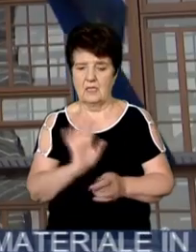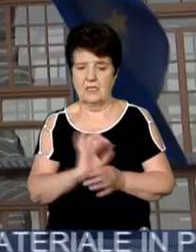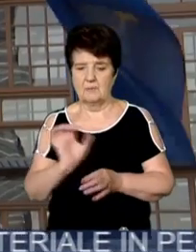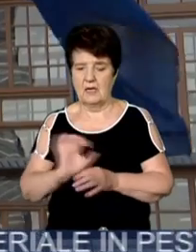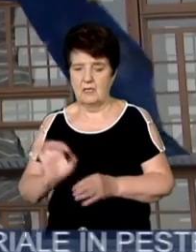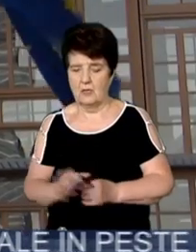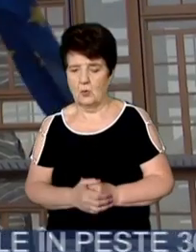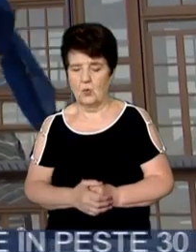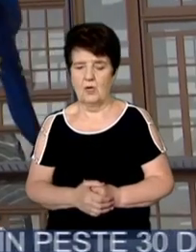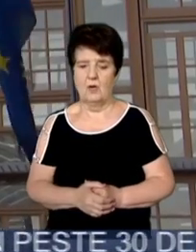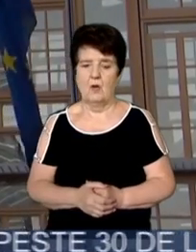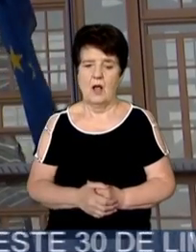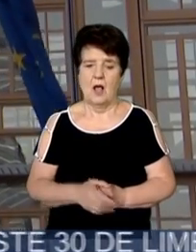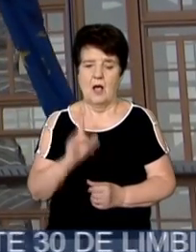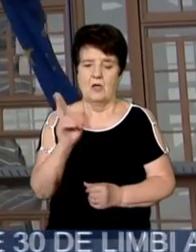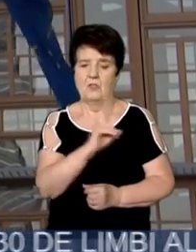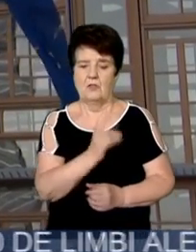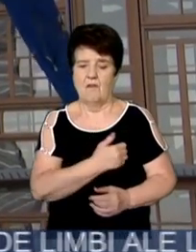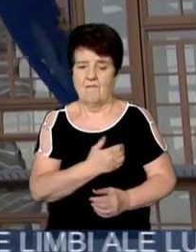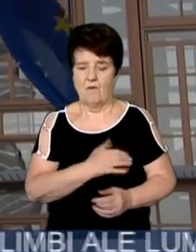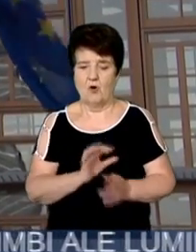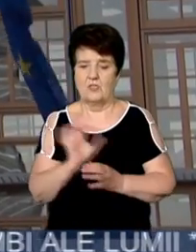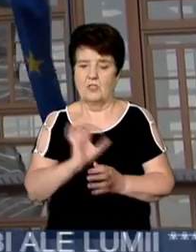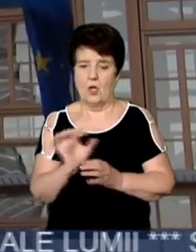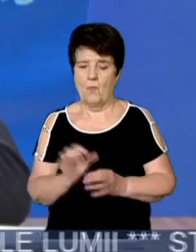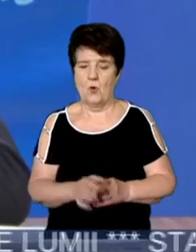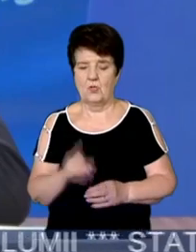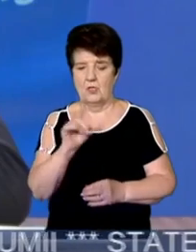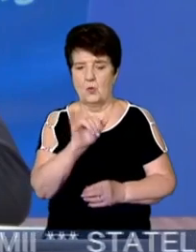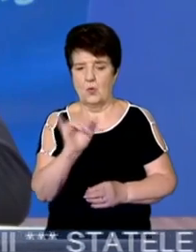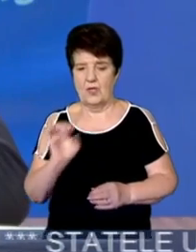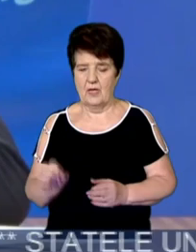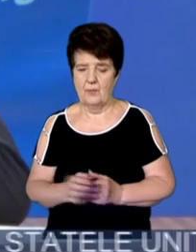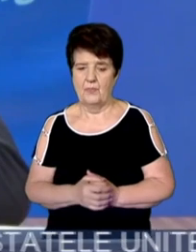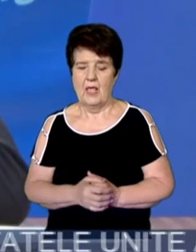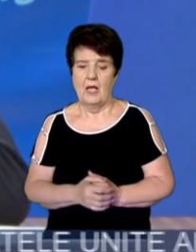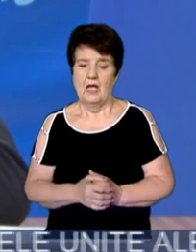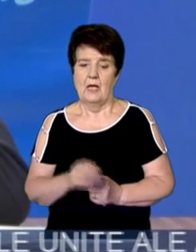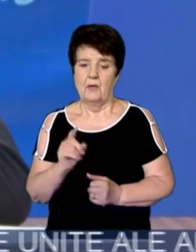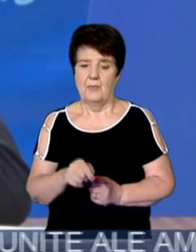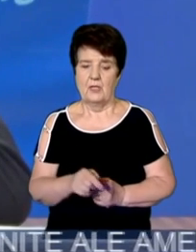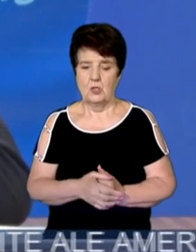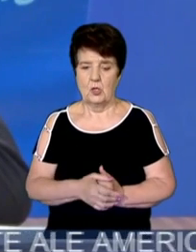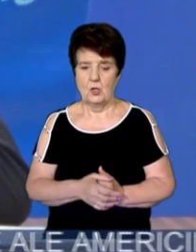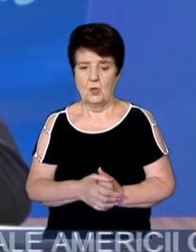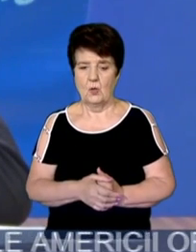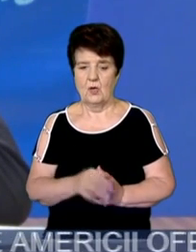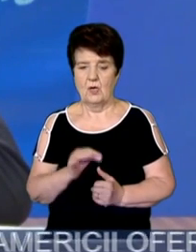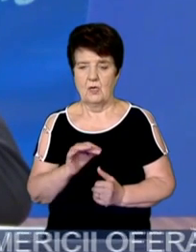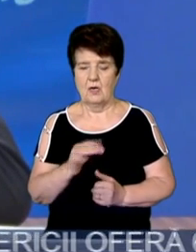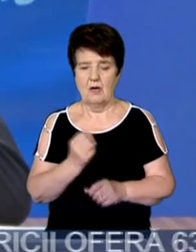transportatorilor care vor și trebuie să transporte bunuri în Uniunea Europeană, pentru a minimiza